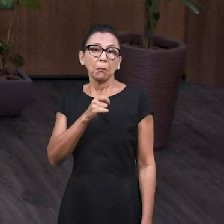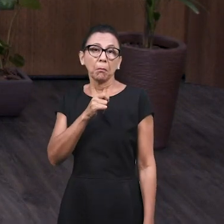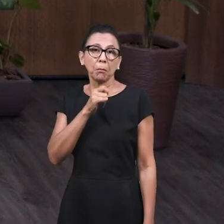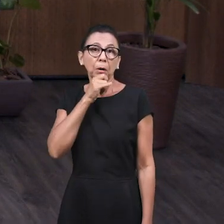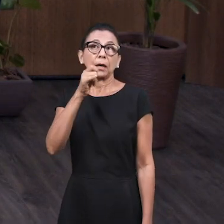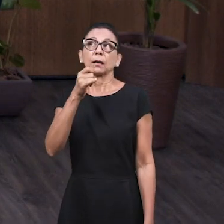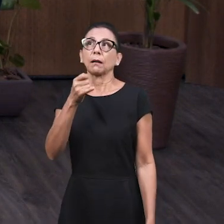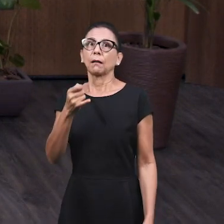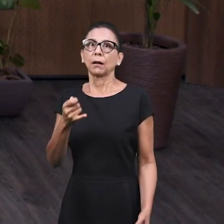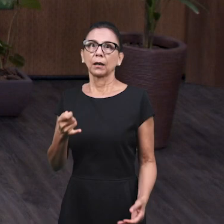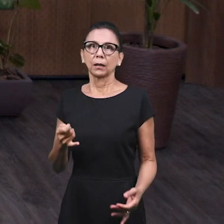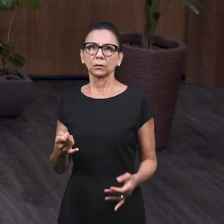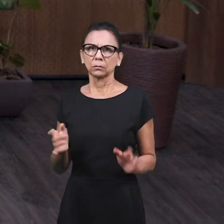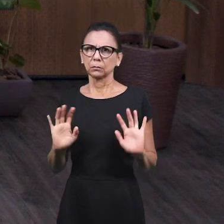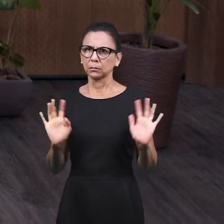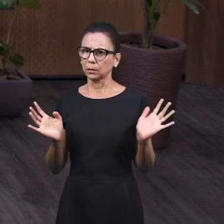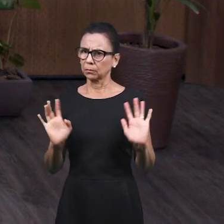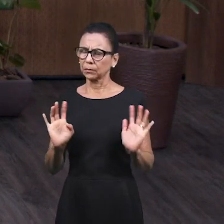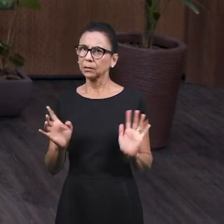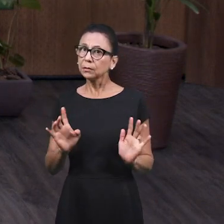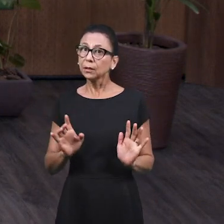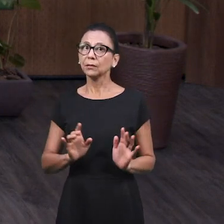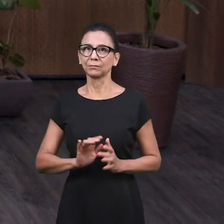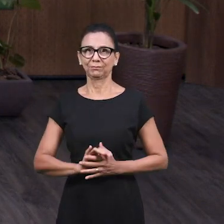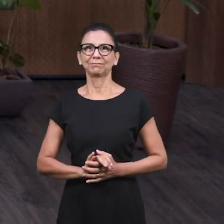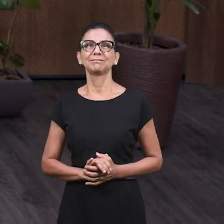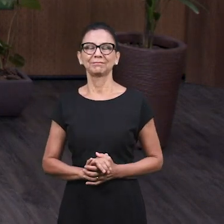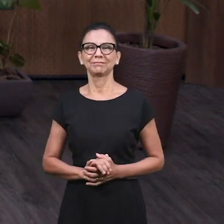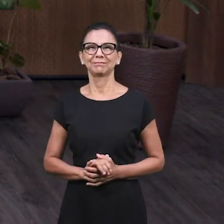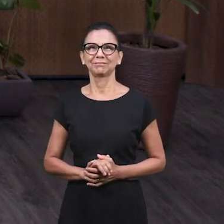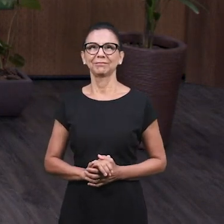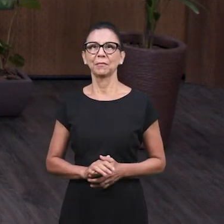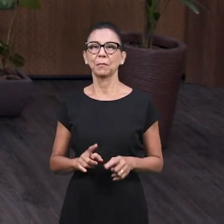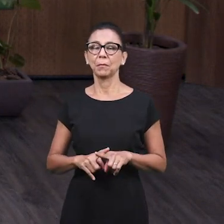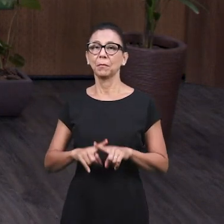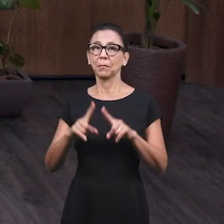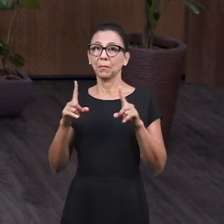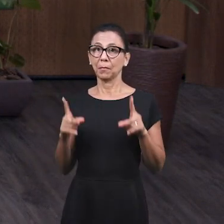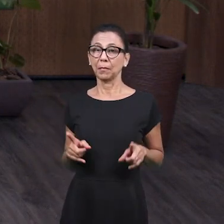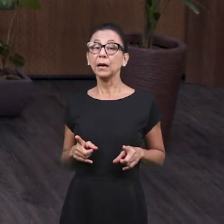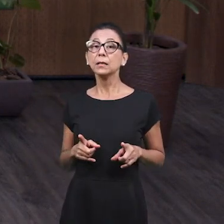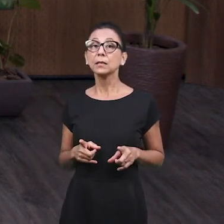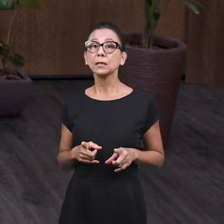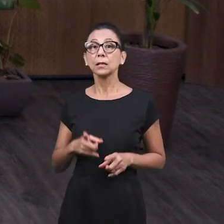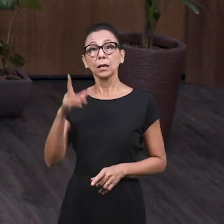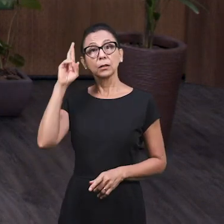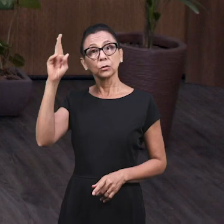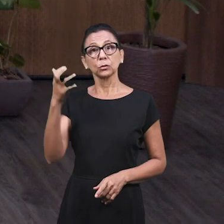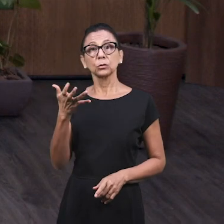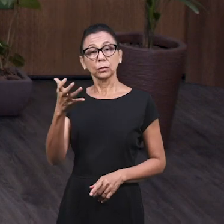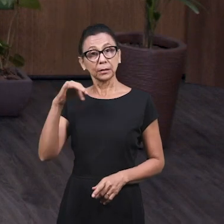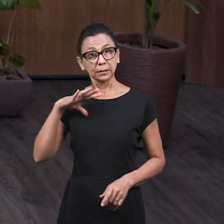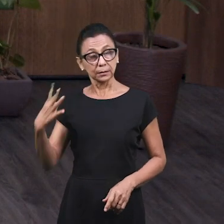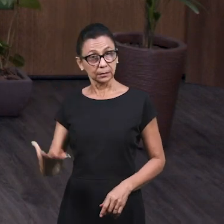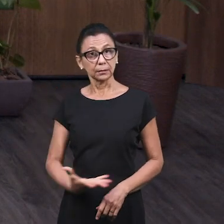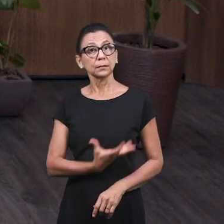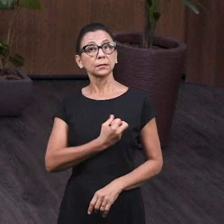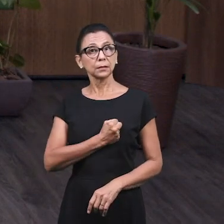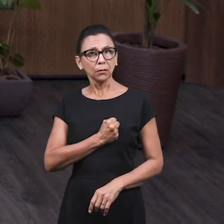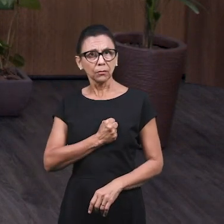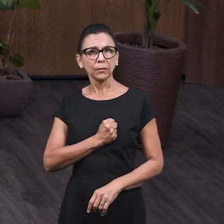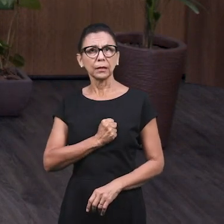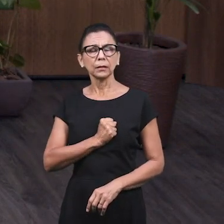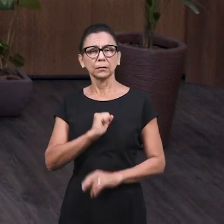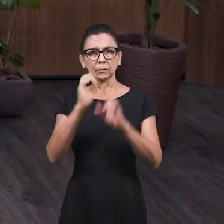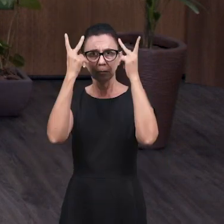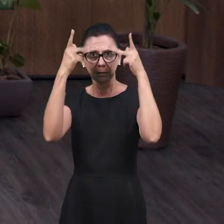ce moment. Non, ça a été une transformation de l'âme, qui c'est ce que le Seigneur veut faire avec l'homme. Une autre chose importante, afin d'avoir